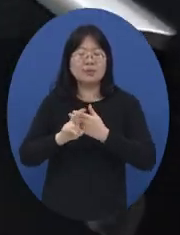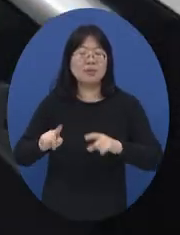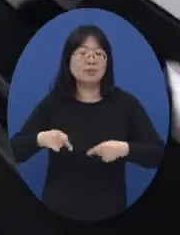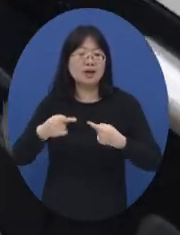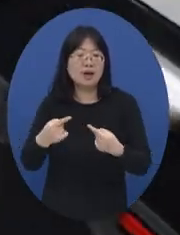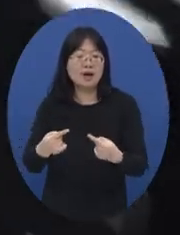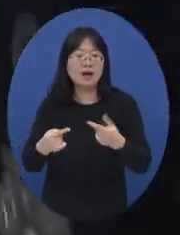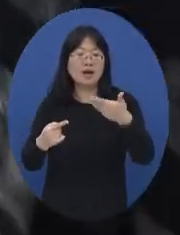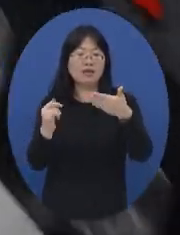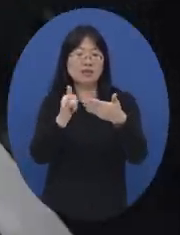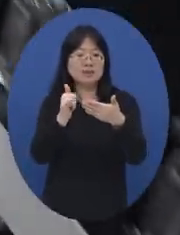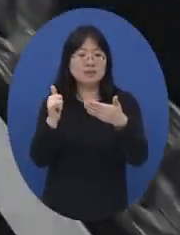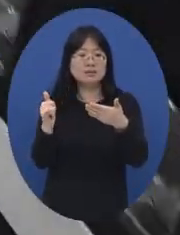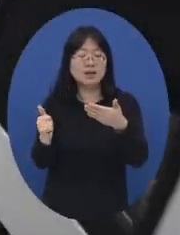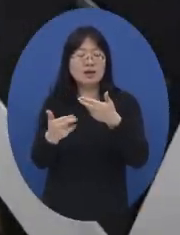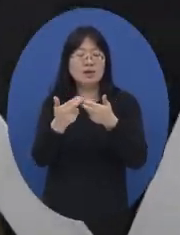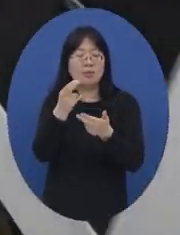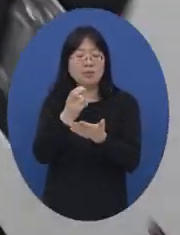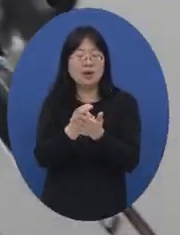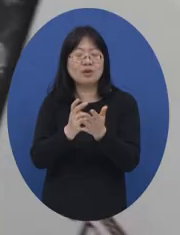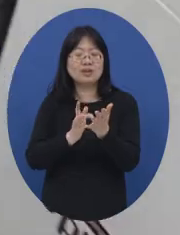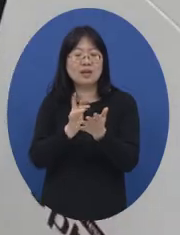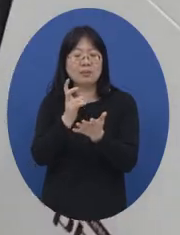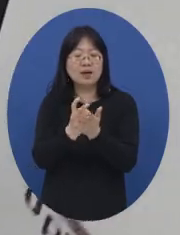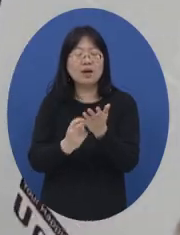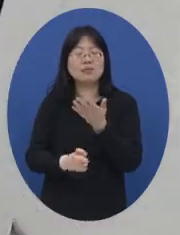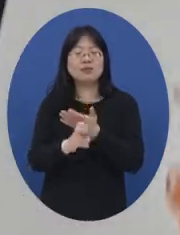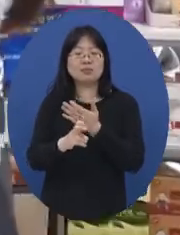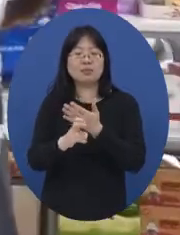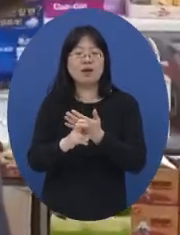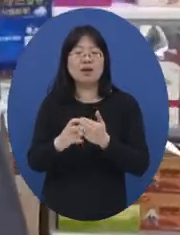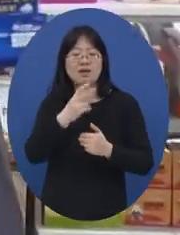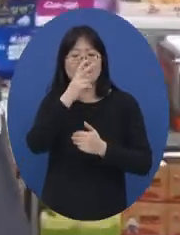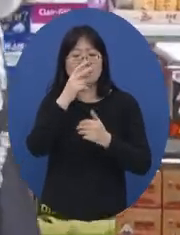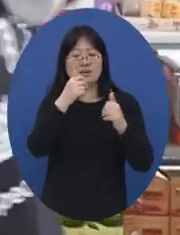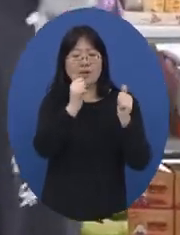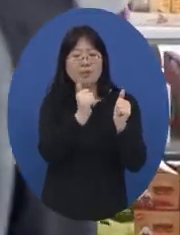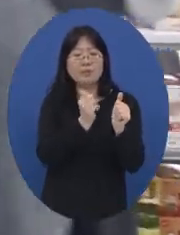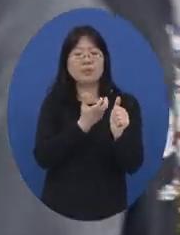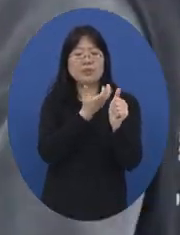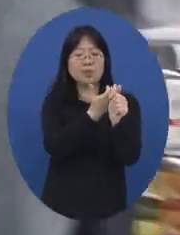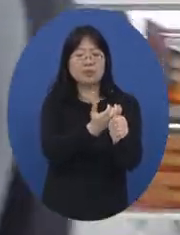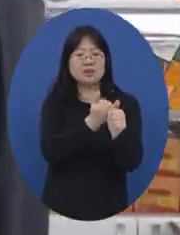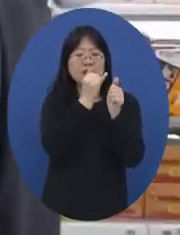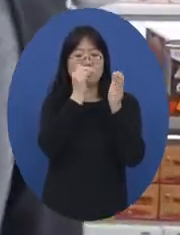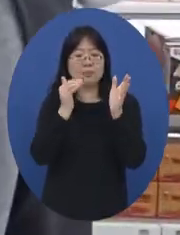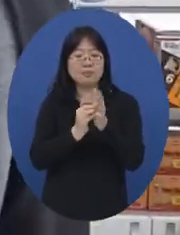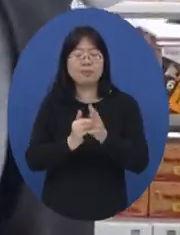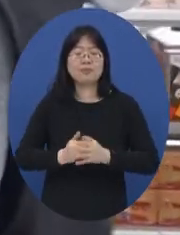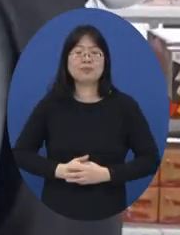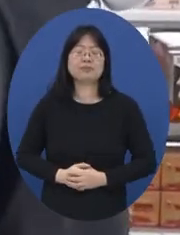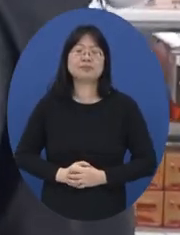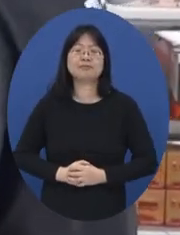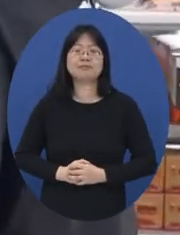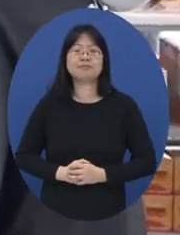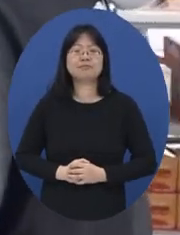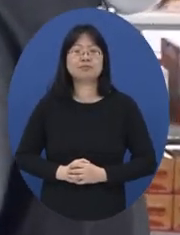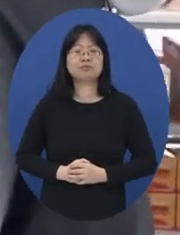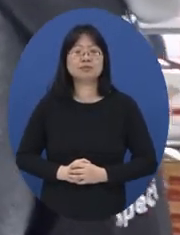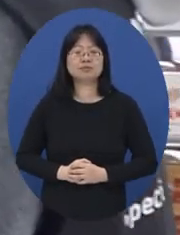가담한 일당 9명을 의료 법과 약사법 위반혐의로 검찰에 송치했다 고 밝혔습니다 경기 gtv 1선